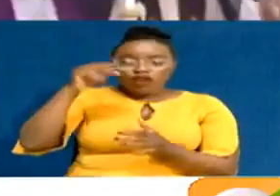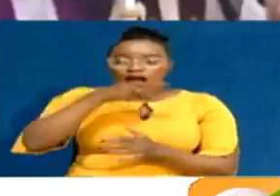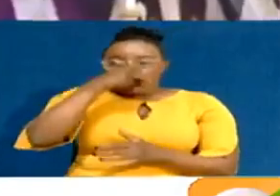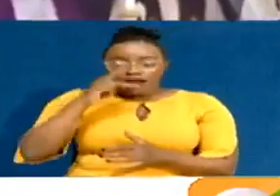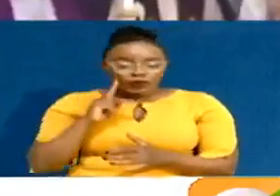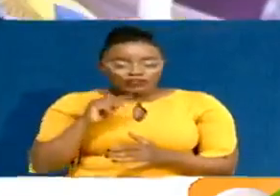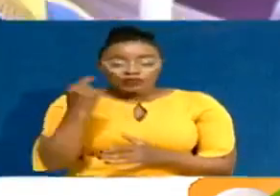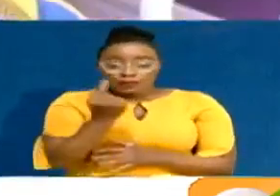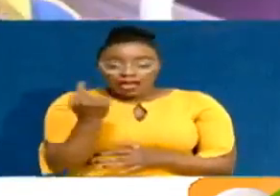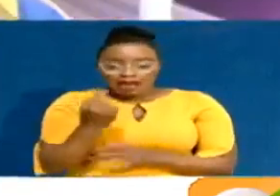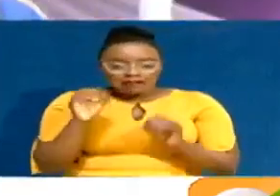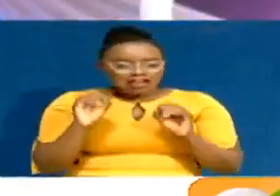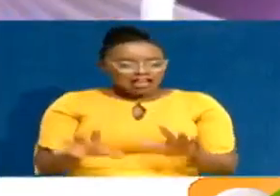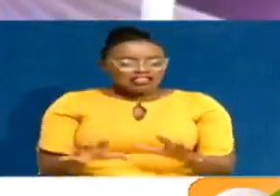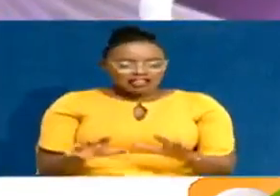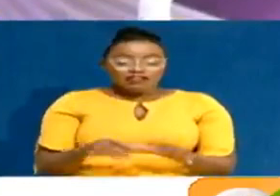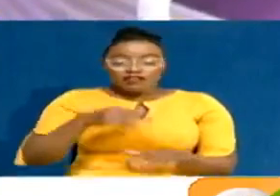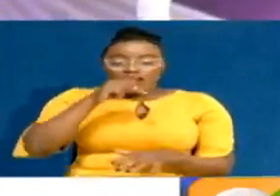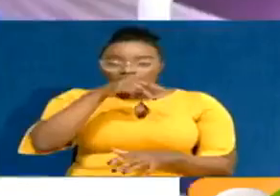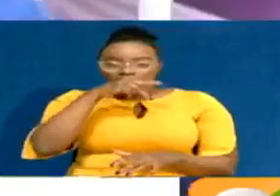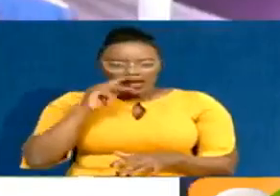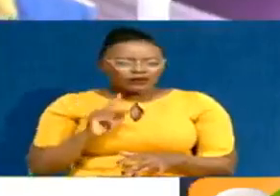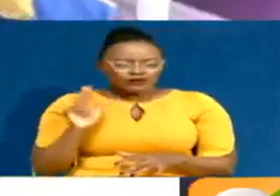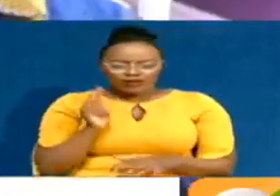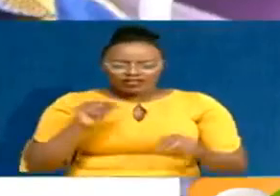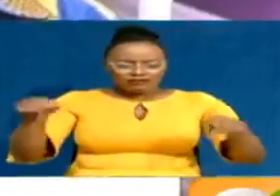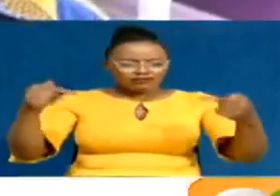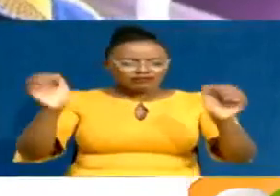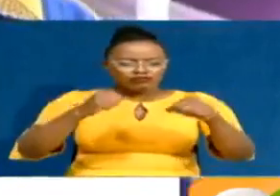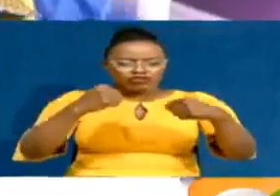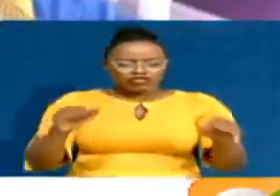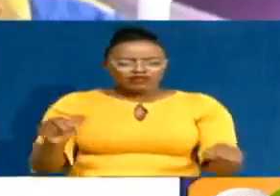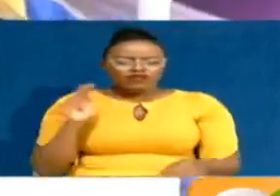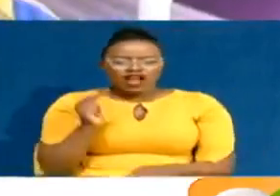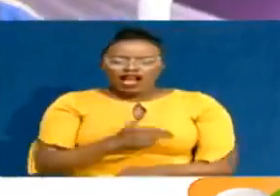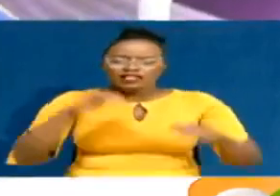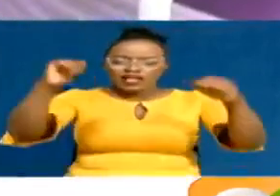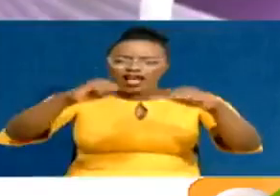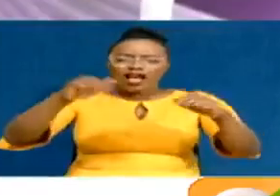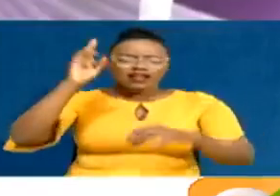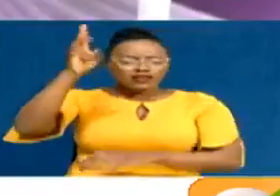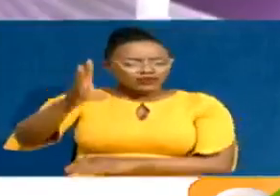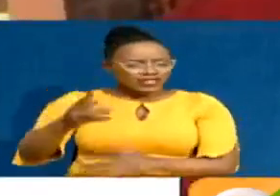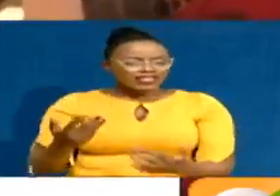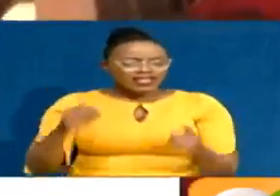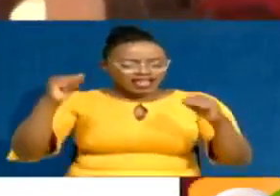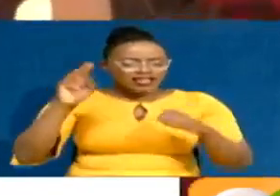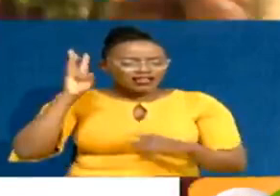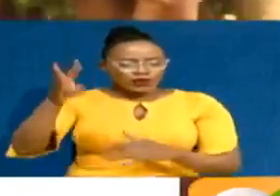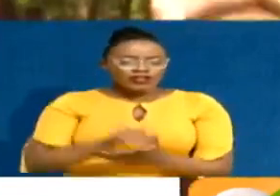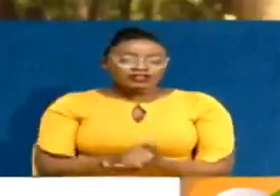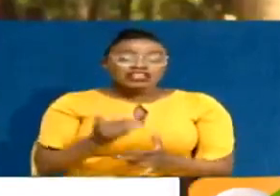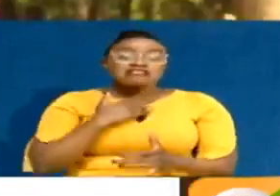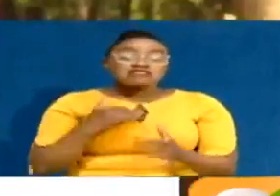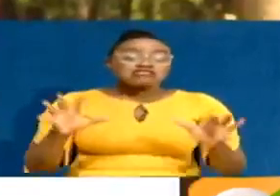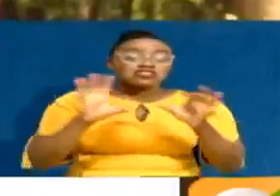will not run alone. Na mimi na Kalonzo hatuwezi kukosana. Tutakubaliana tu. Ati